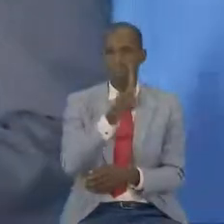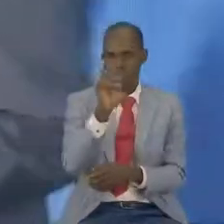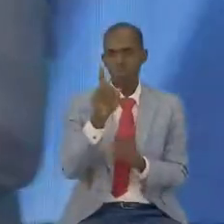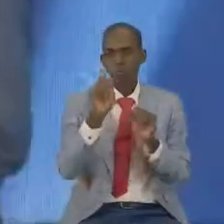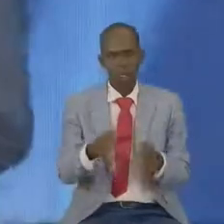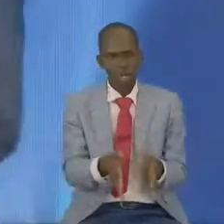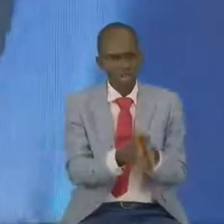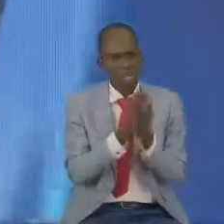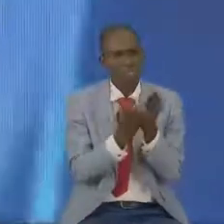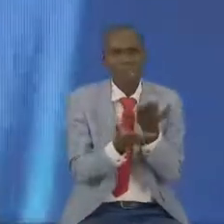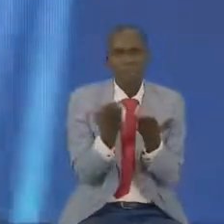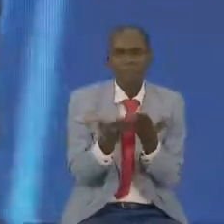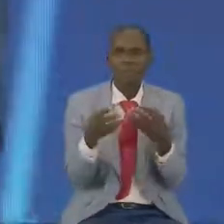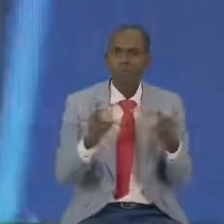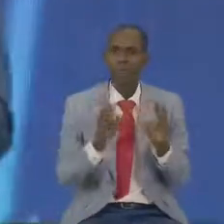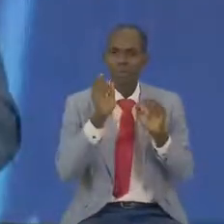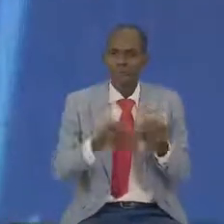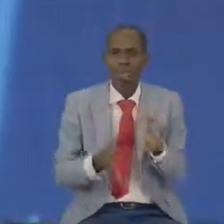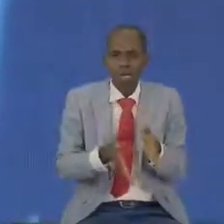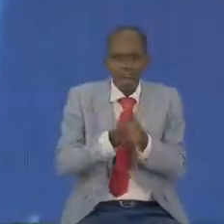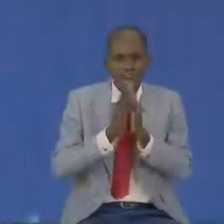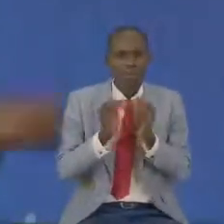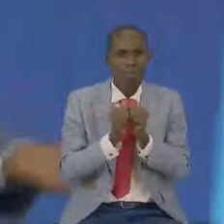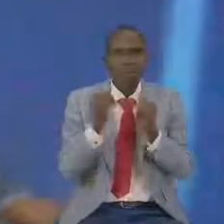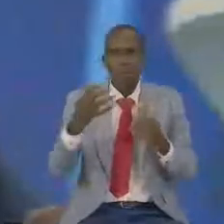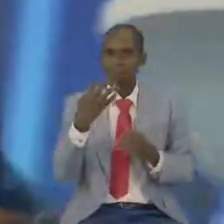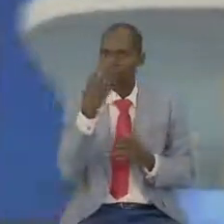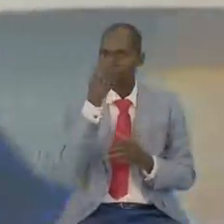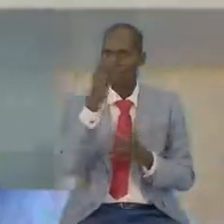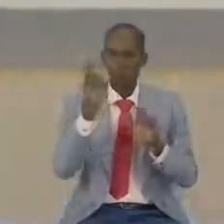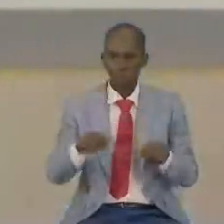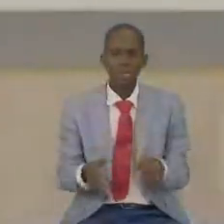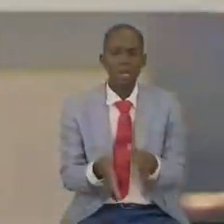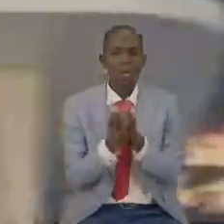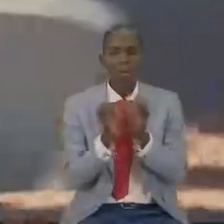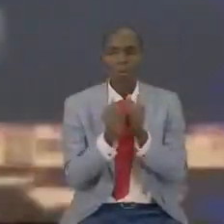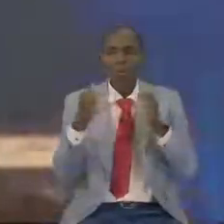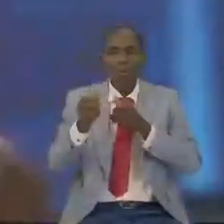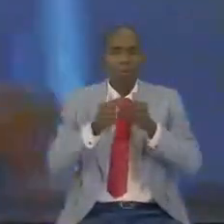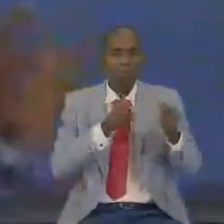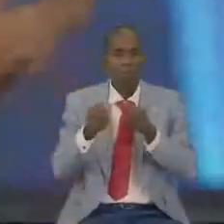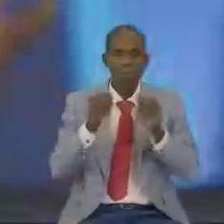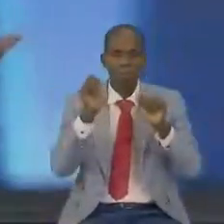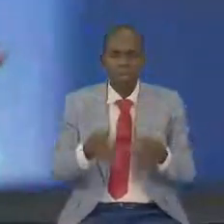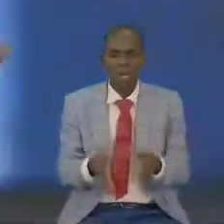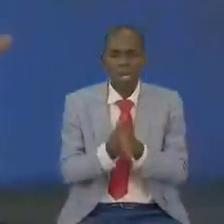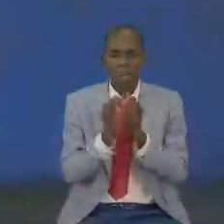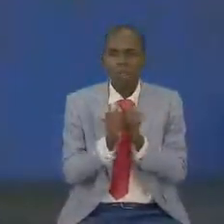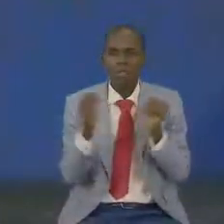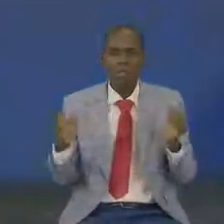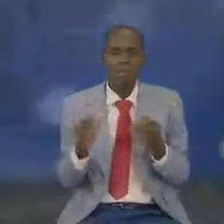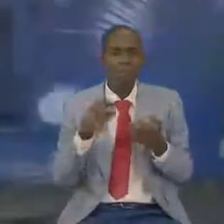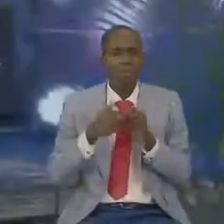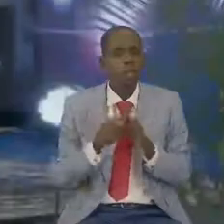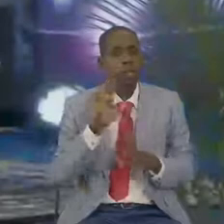sans nous plaindre. Nous pouvons poser cette question sans nous battre. Nous pouvons poser cette question sans aucune violence. Moïse, ah,